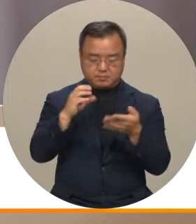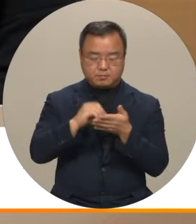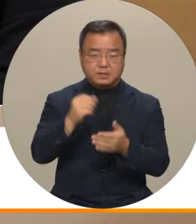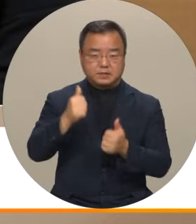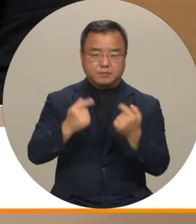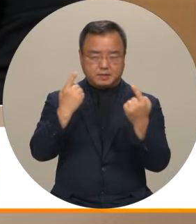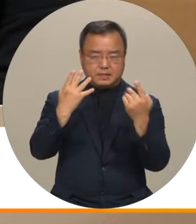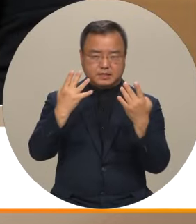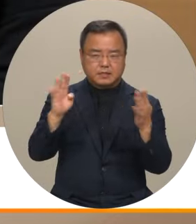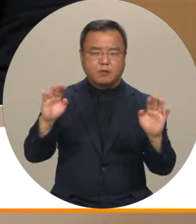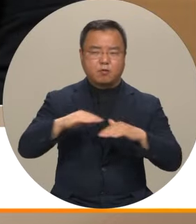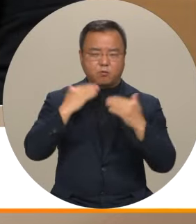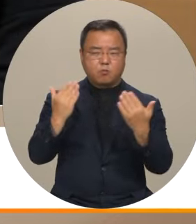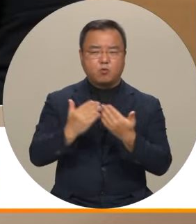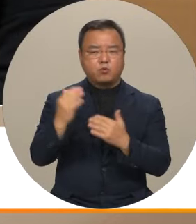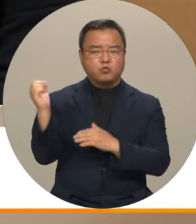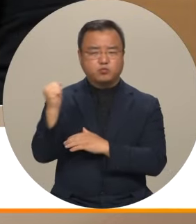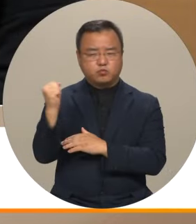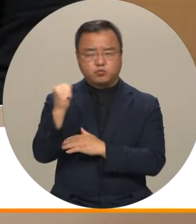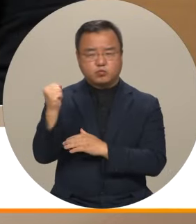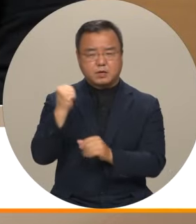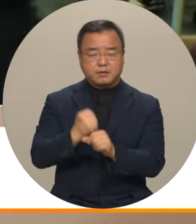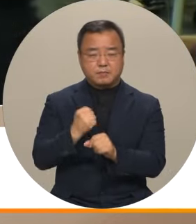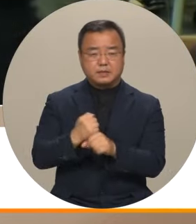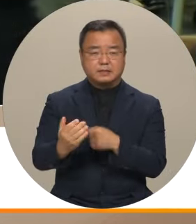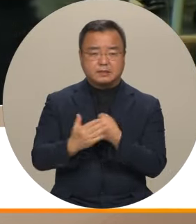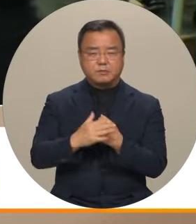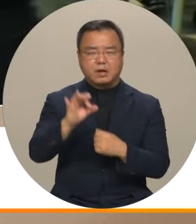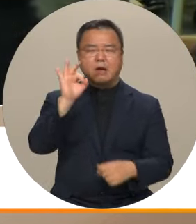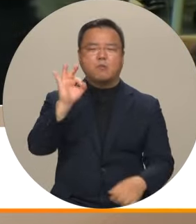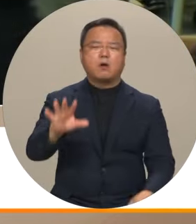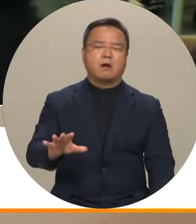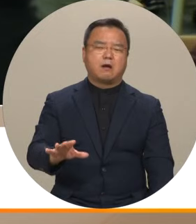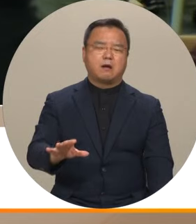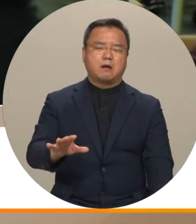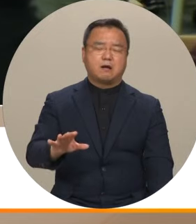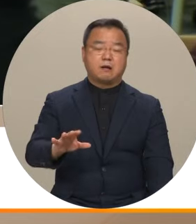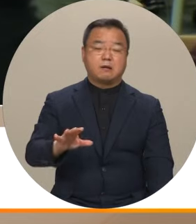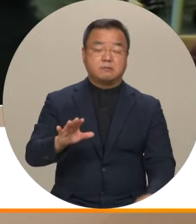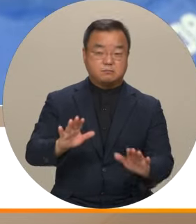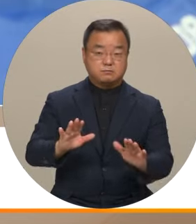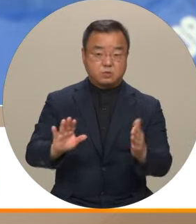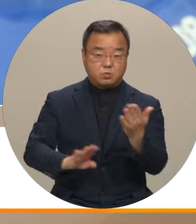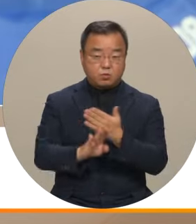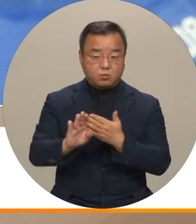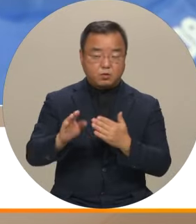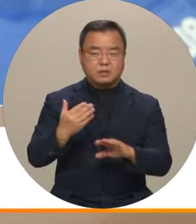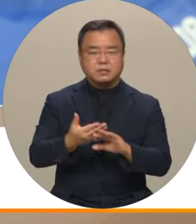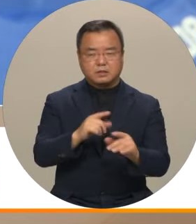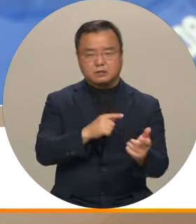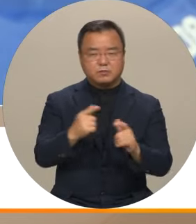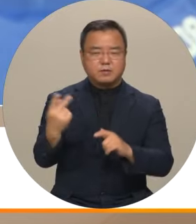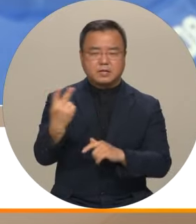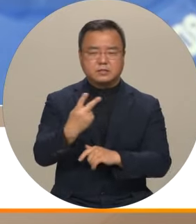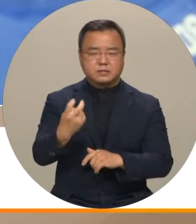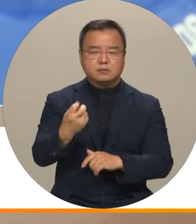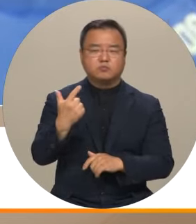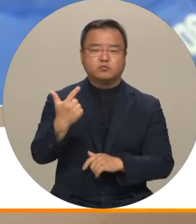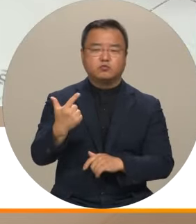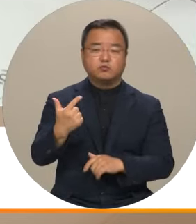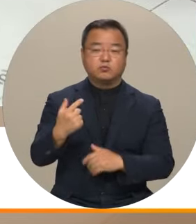자체를 큰 위협이 돼서 불가능하다고 저는 생각을 하고요 그러면 그 나머지 여러 가지 얘기들 2026년